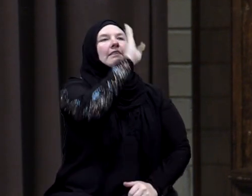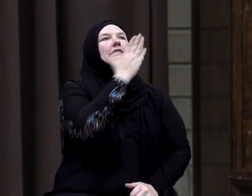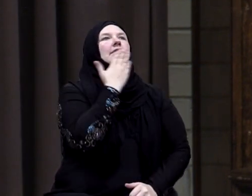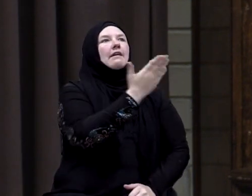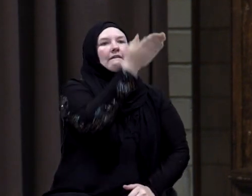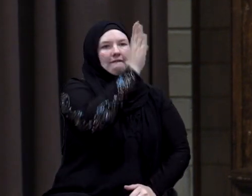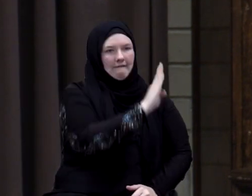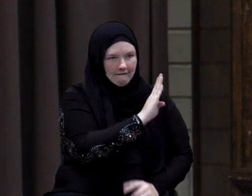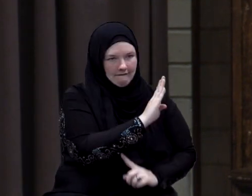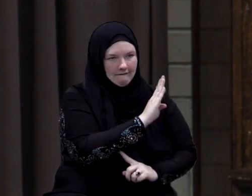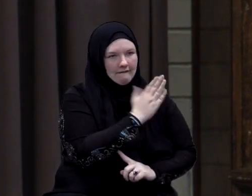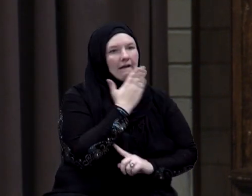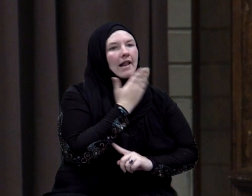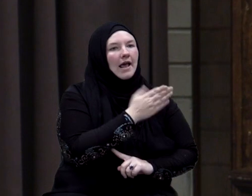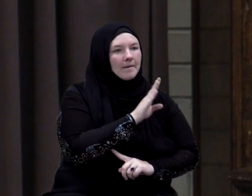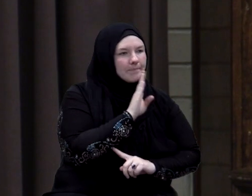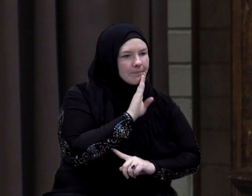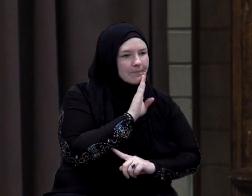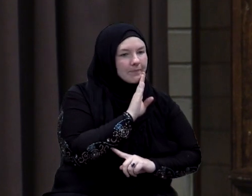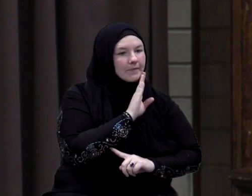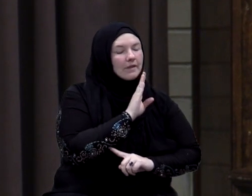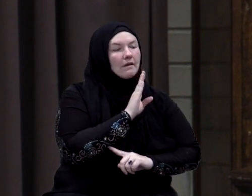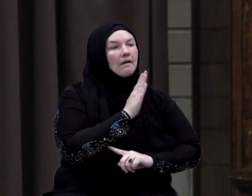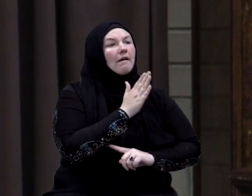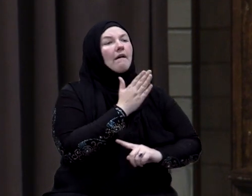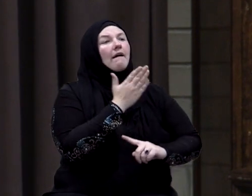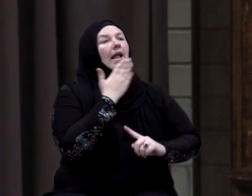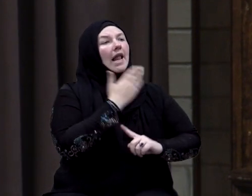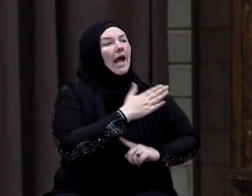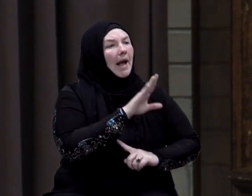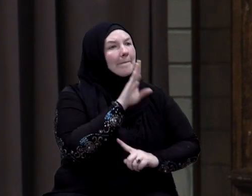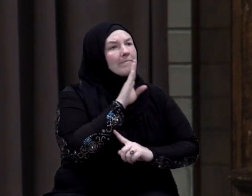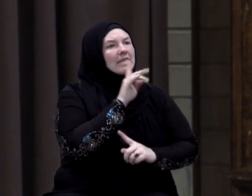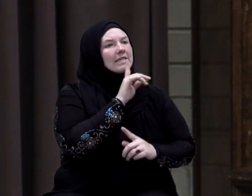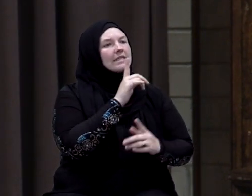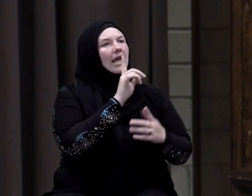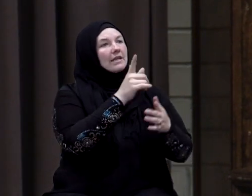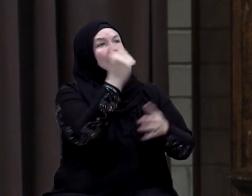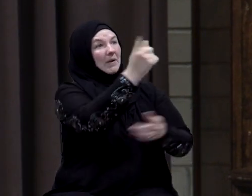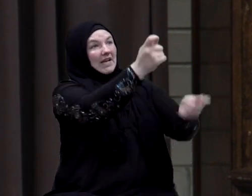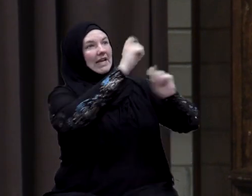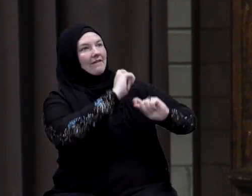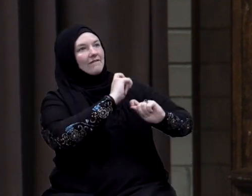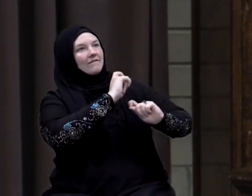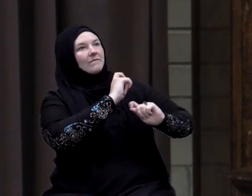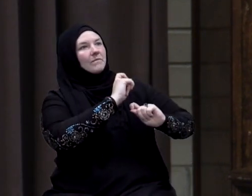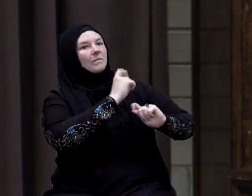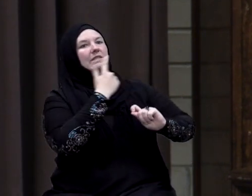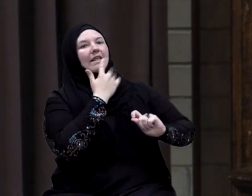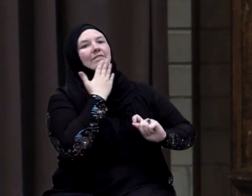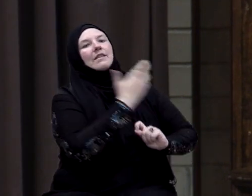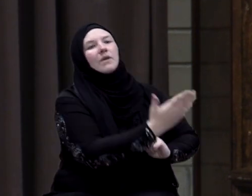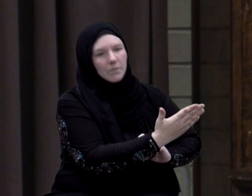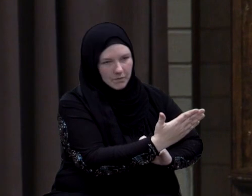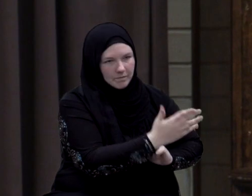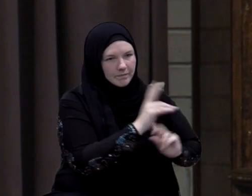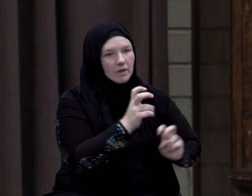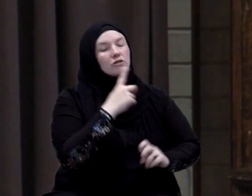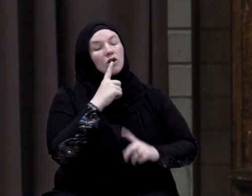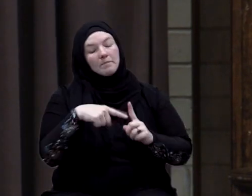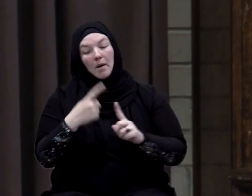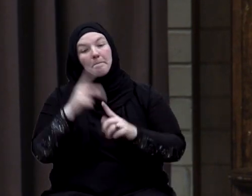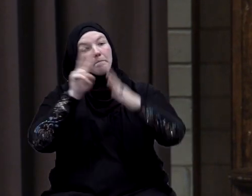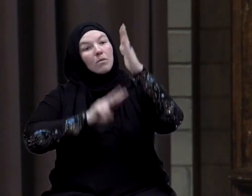الشكر is the response to a specific gift. So you find Prophet